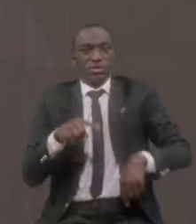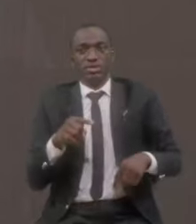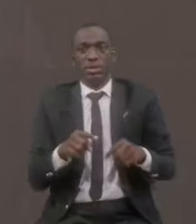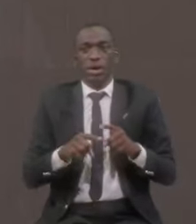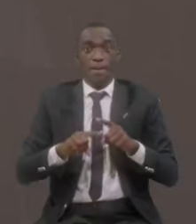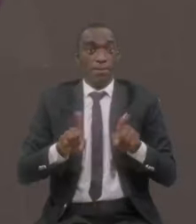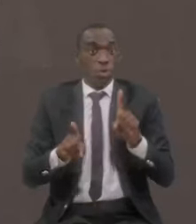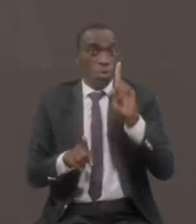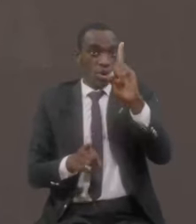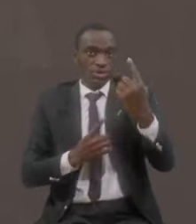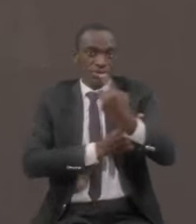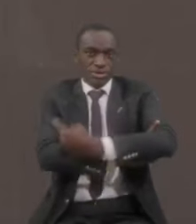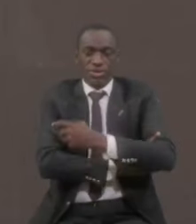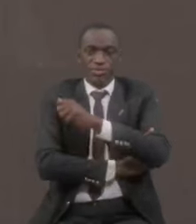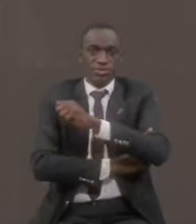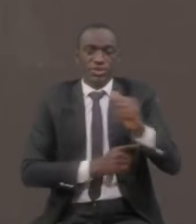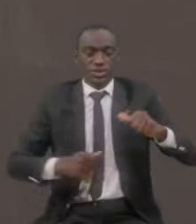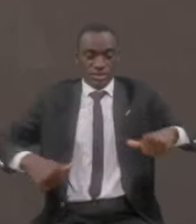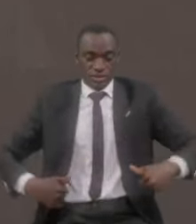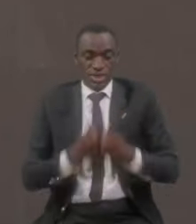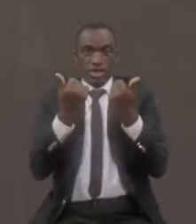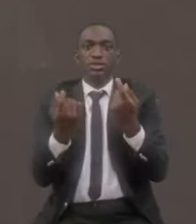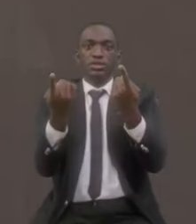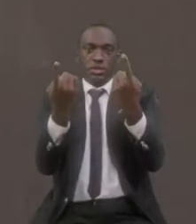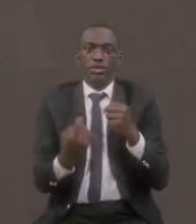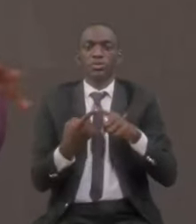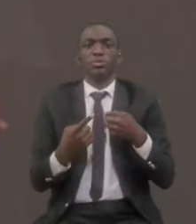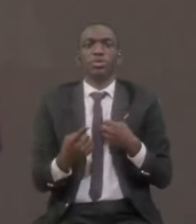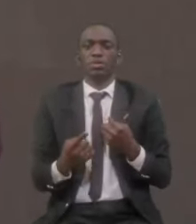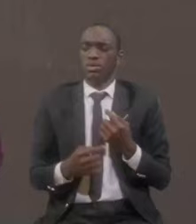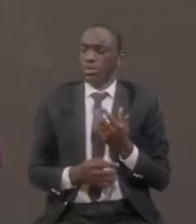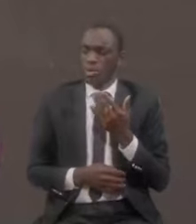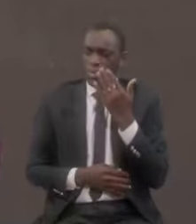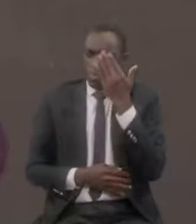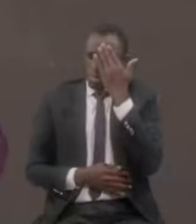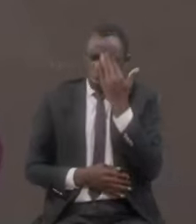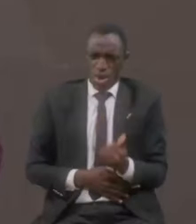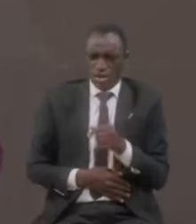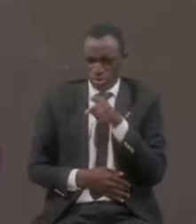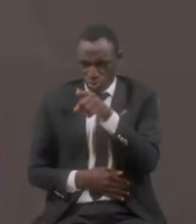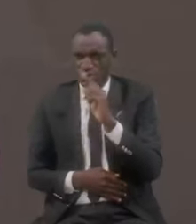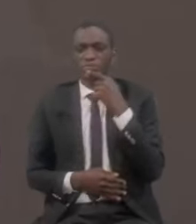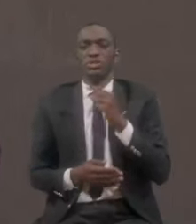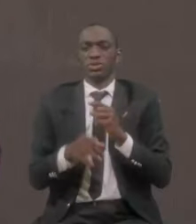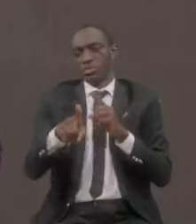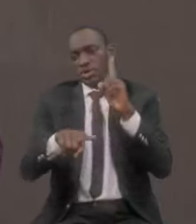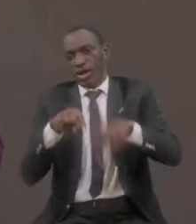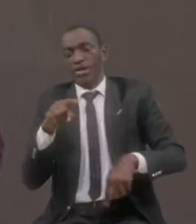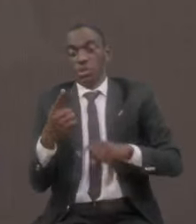est venu pour moi. Pourquoi? Pourquoi? Dis que tu ne peux pas. Quand ils ont pu,